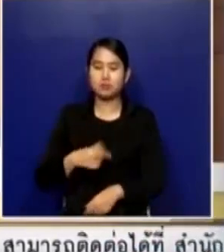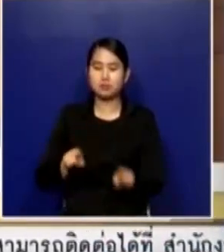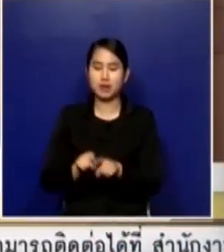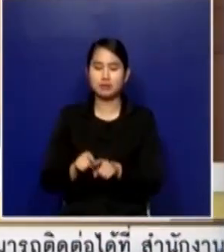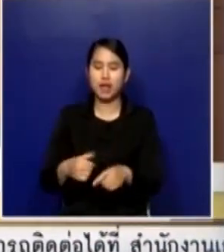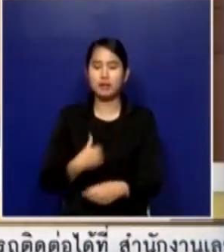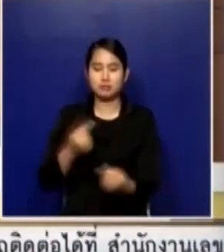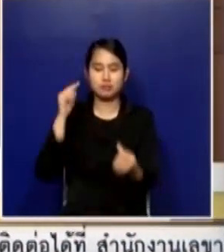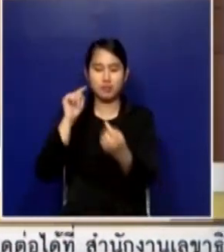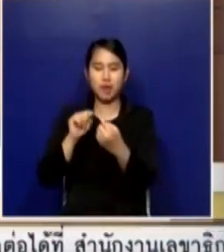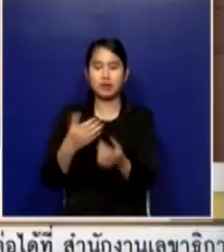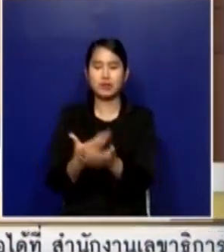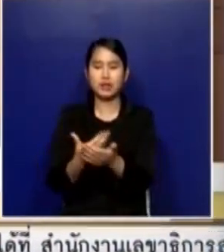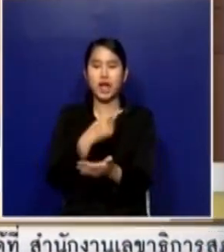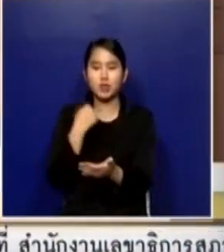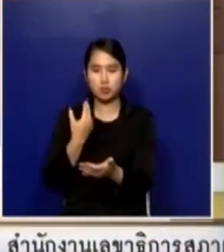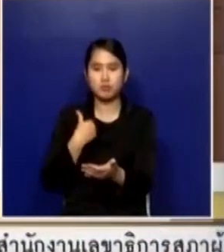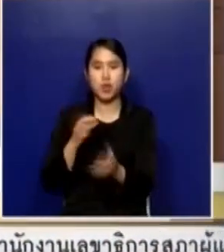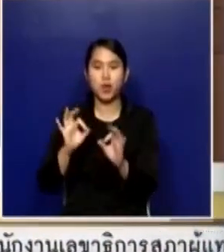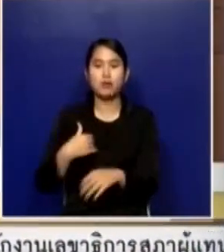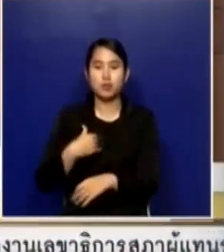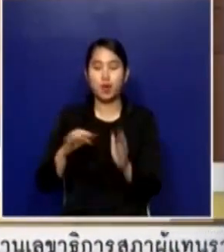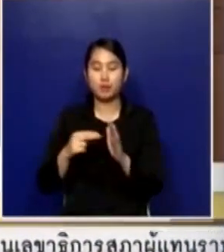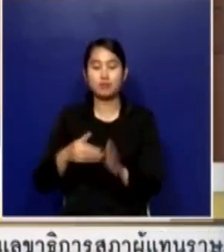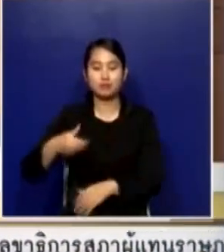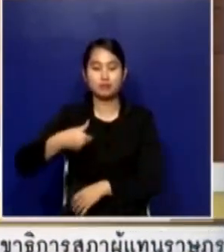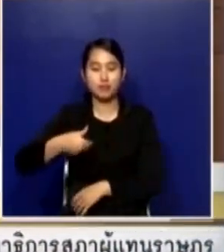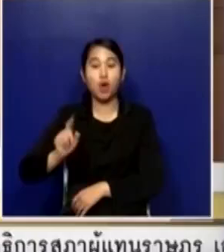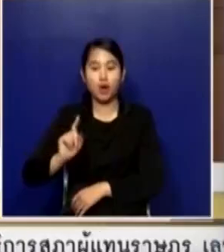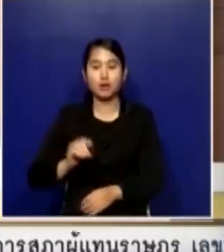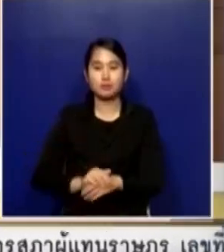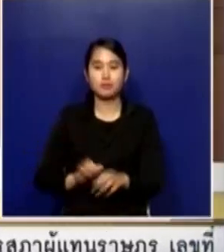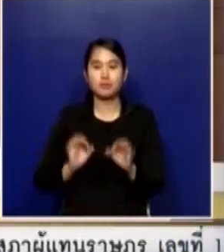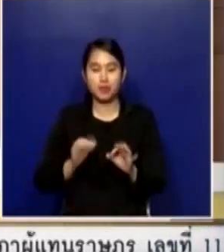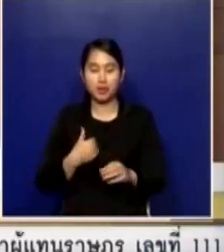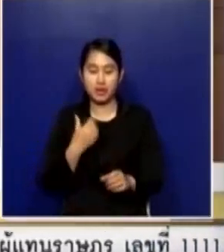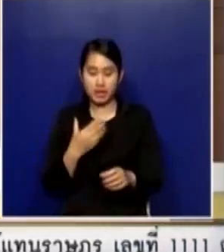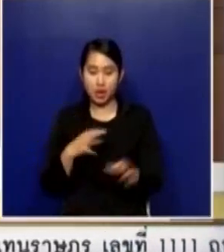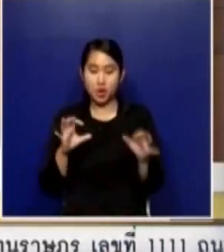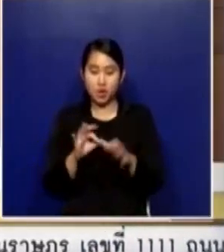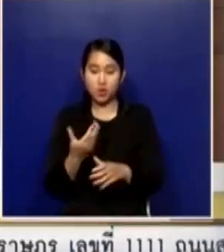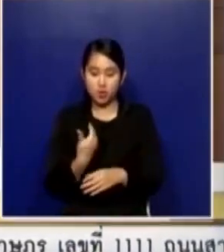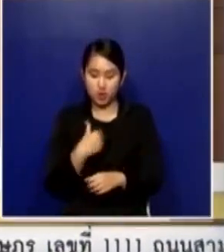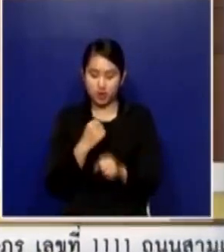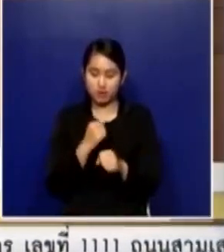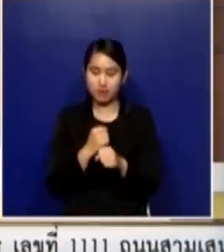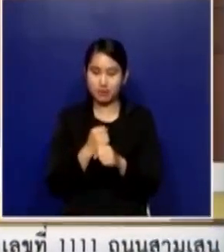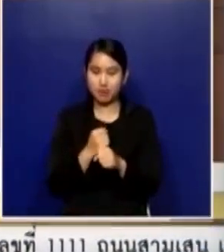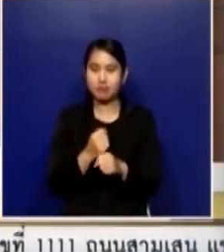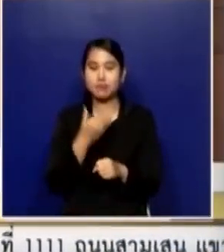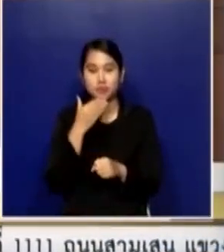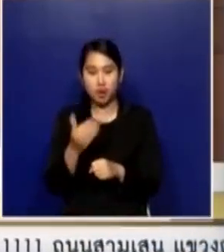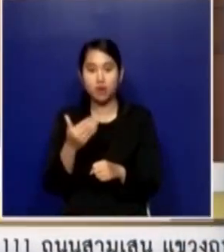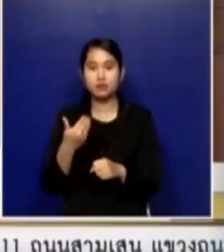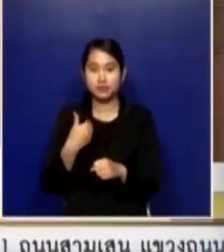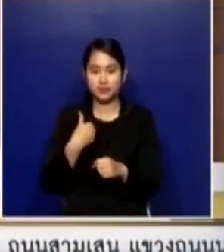ธอได้ยินไหม ได้ยิน ตกใจไหม ตกใจบอกจะขึ้นอะไรอ่ะตกใจ ครับ มันทำให้เกิดความกังวลไง ใช ่ดูเหมือนว่าโอ้ยเนี่ยเ